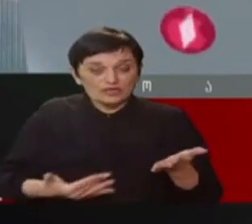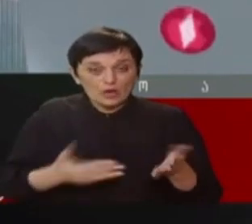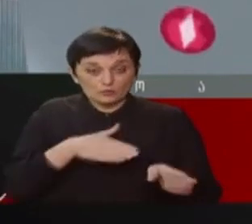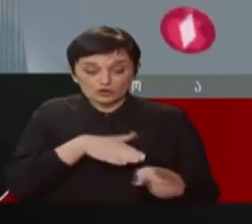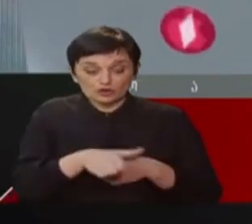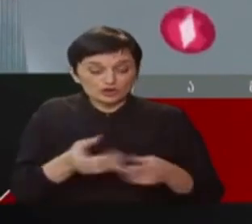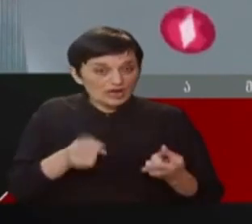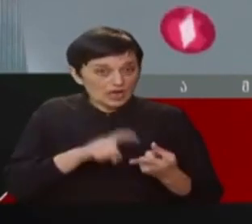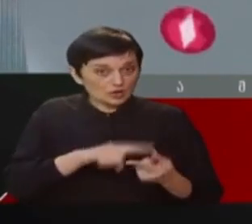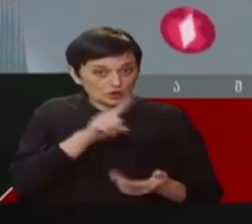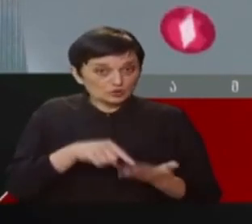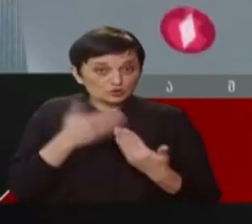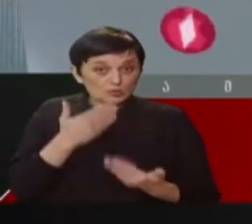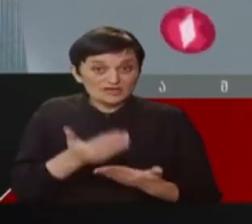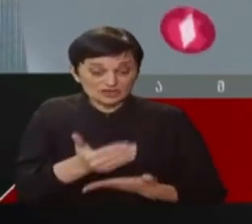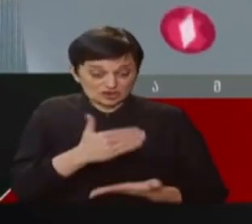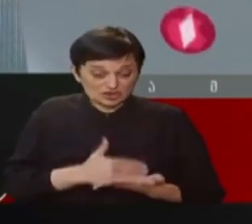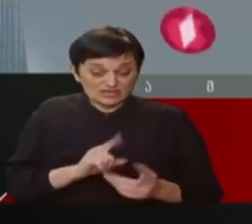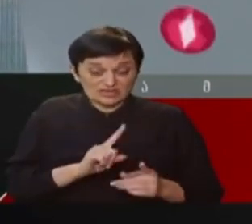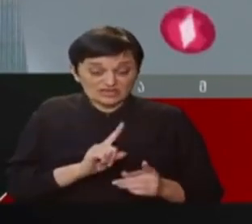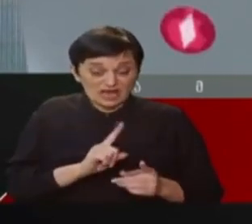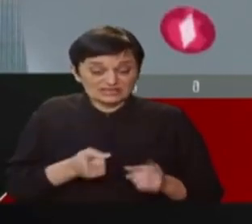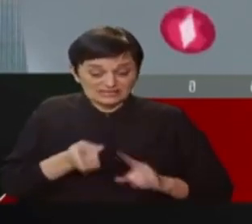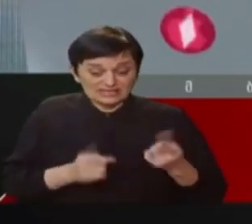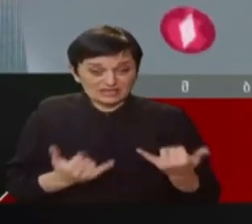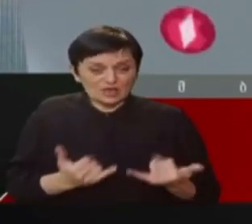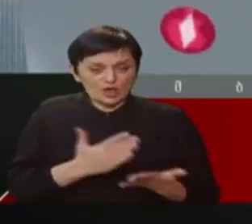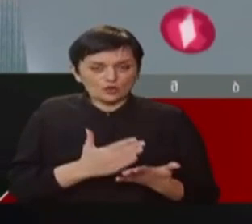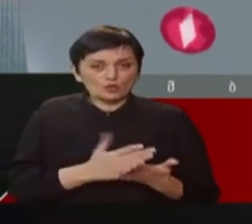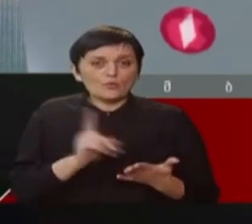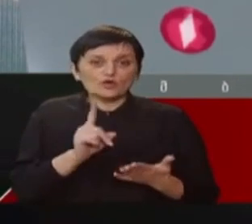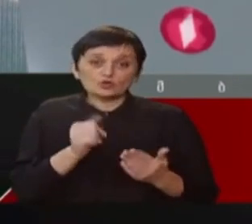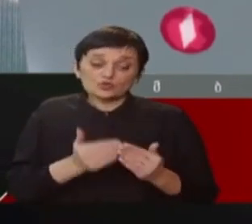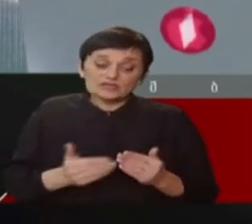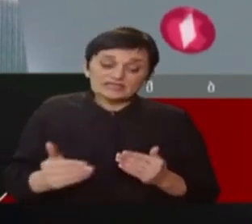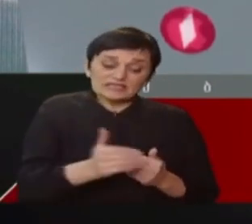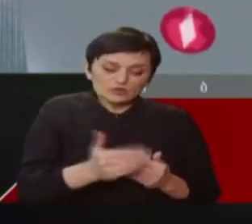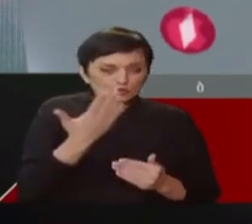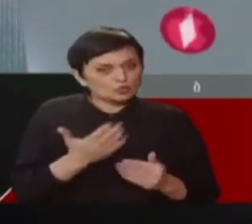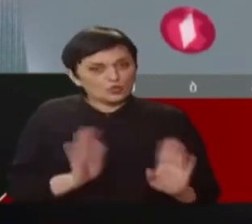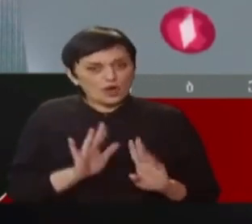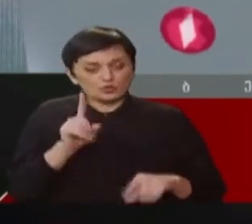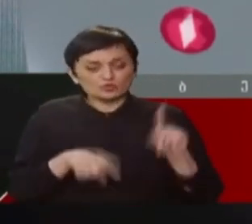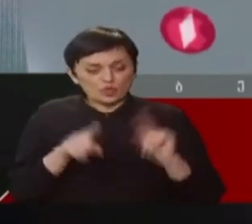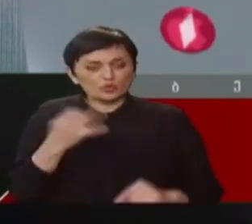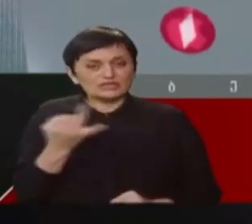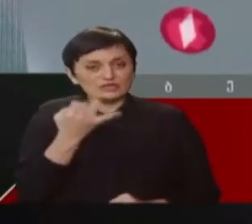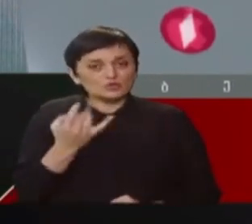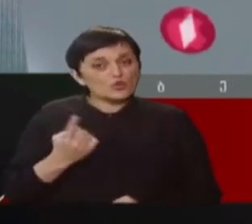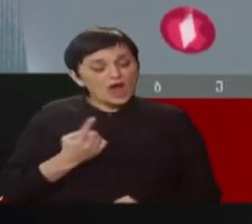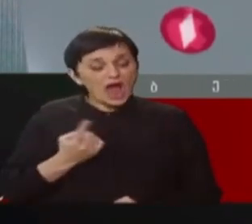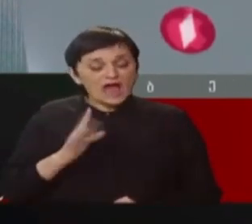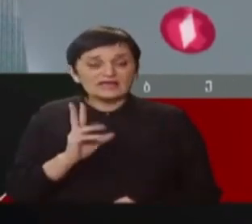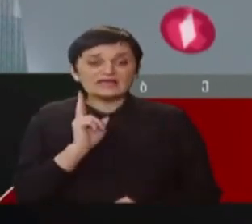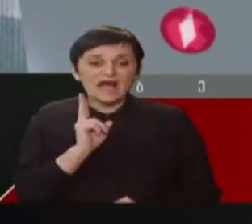გითხოთ აუცილებლად. ამ შედეგით რა რეალობაც დღეს არის, რა შეგიძლიათ თქვათ? წავიციეთ წინ თუ არა და ზოგადად საინტერესოა ელი თუ არა